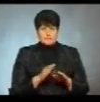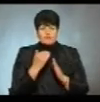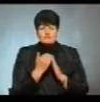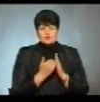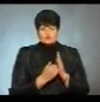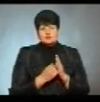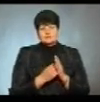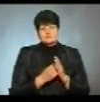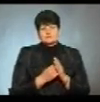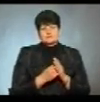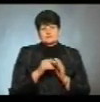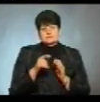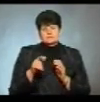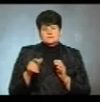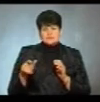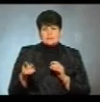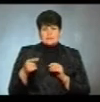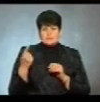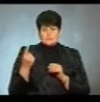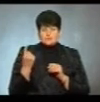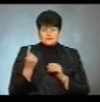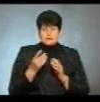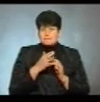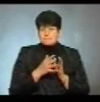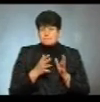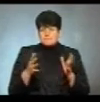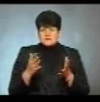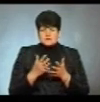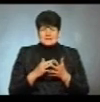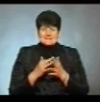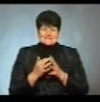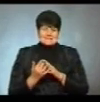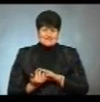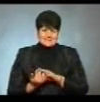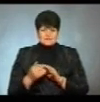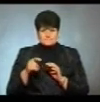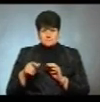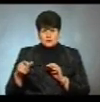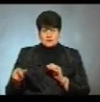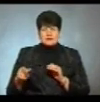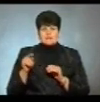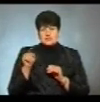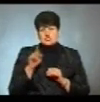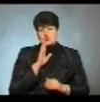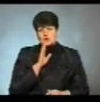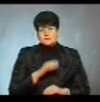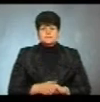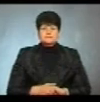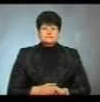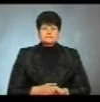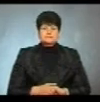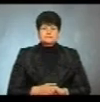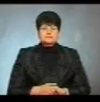структурі електорату Тернопільської області набагато більше сільських мешканців і саме жінок.